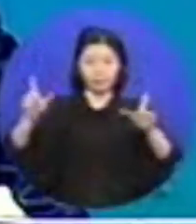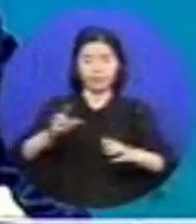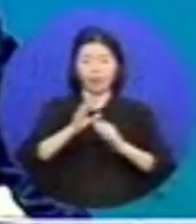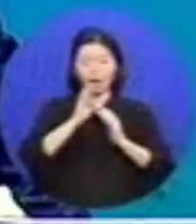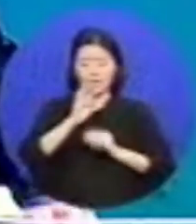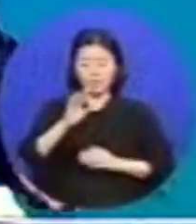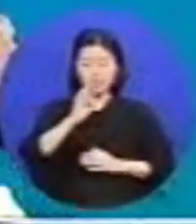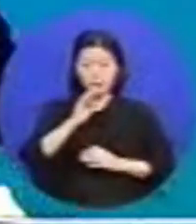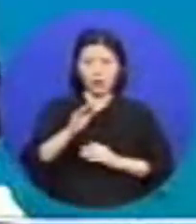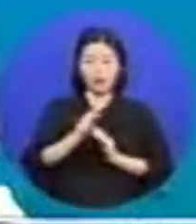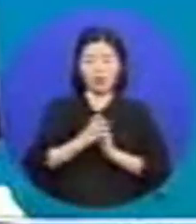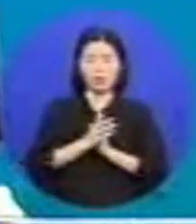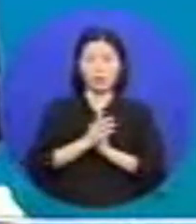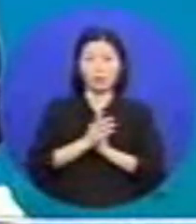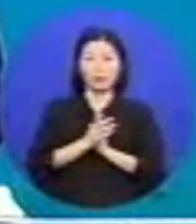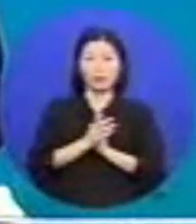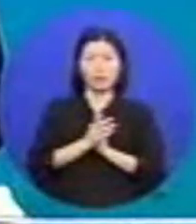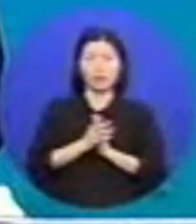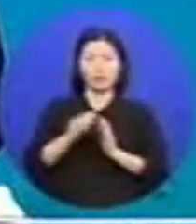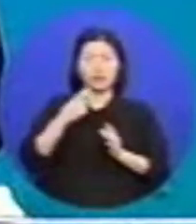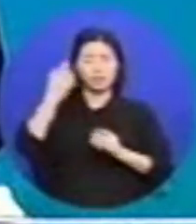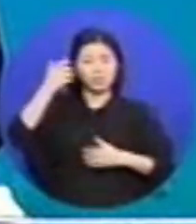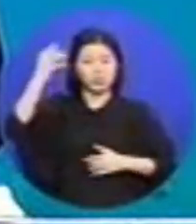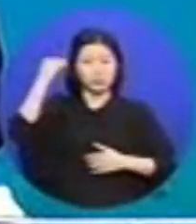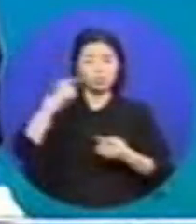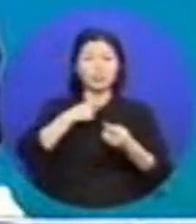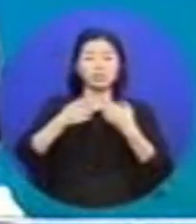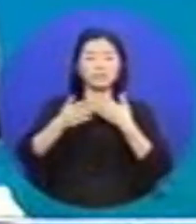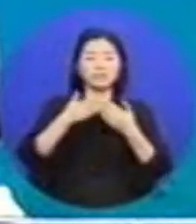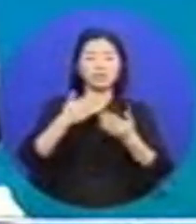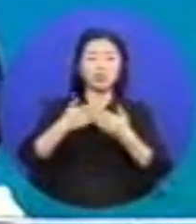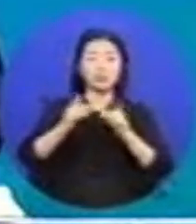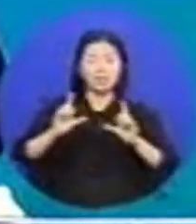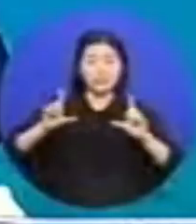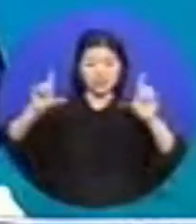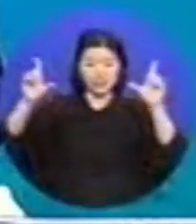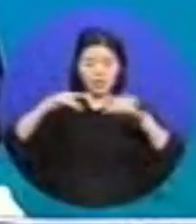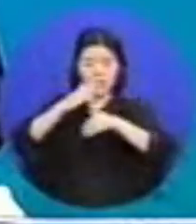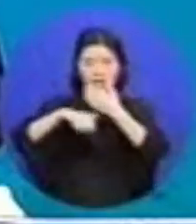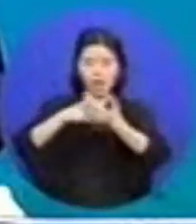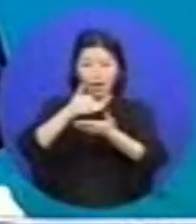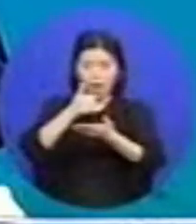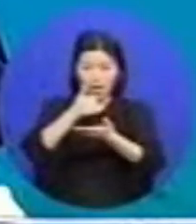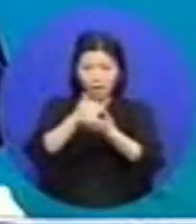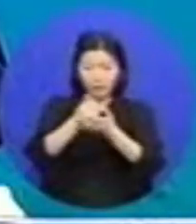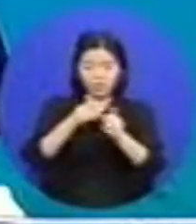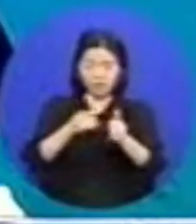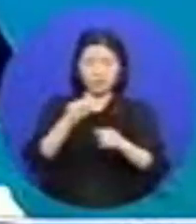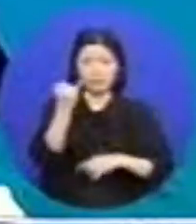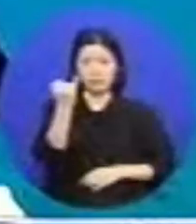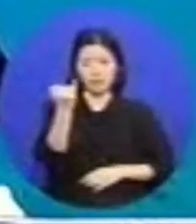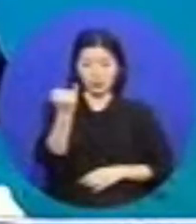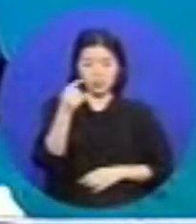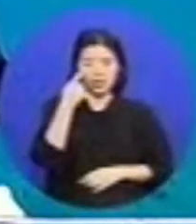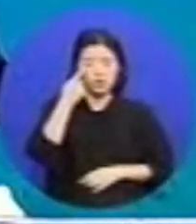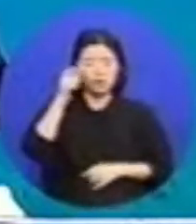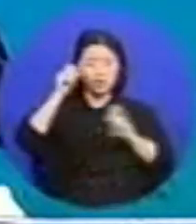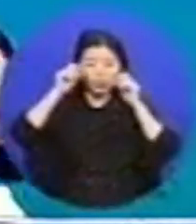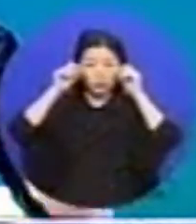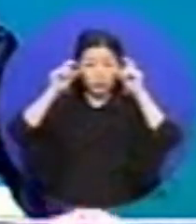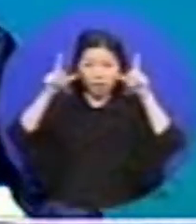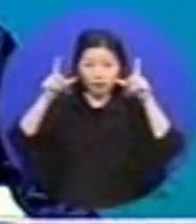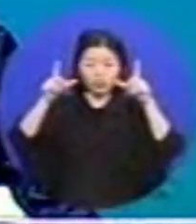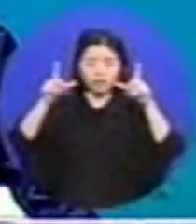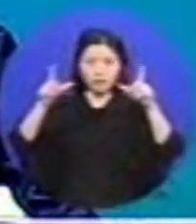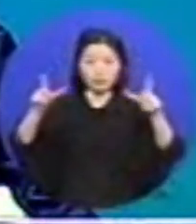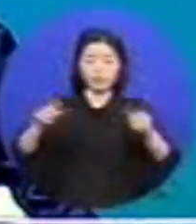되고 성령을 체험하던 날, 하나님께서 그 자매의 눈을 열어서